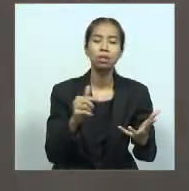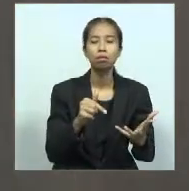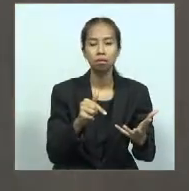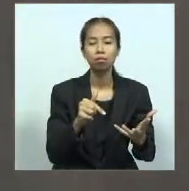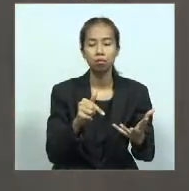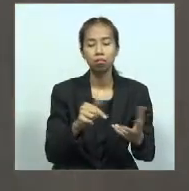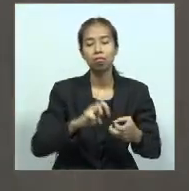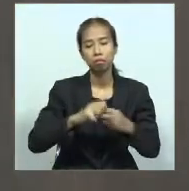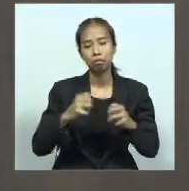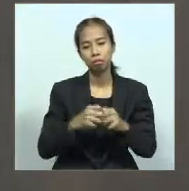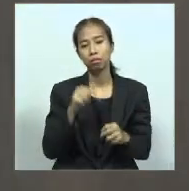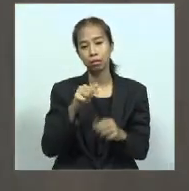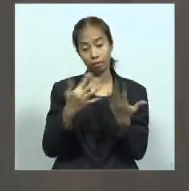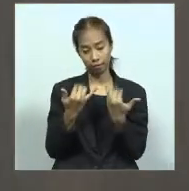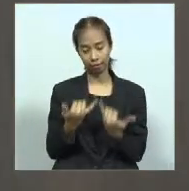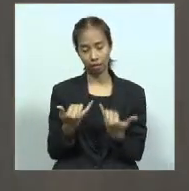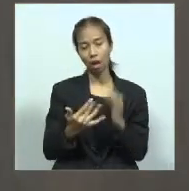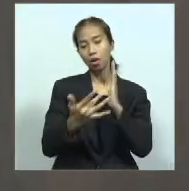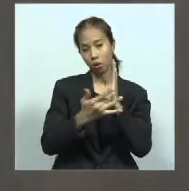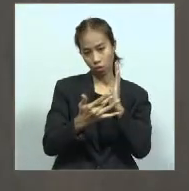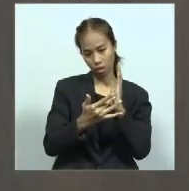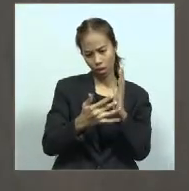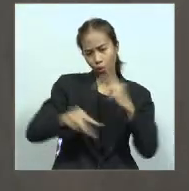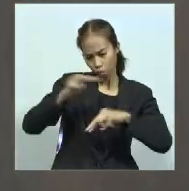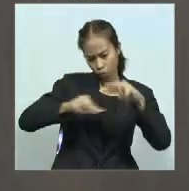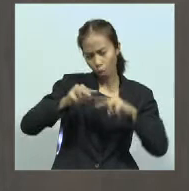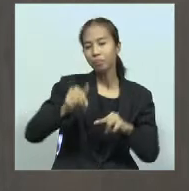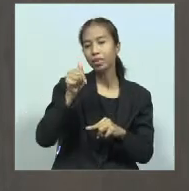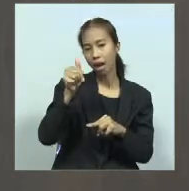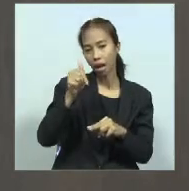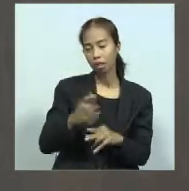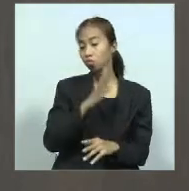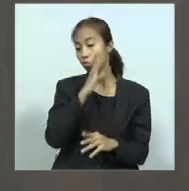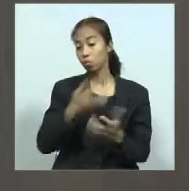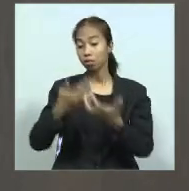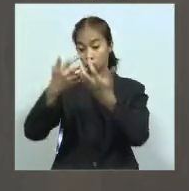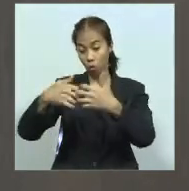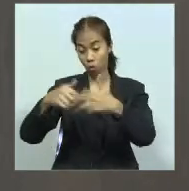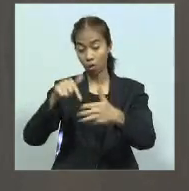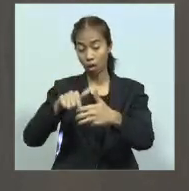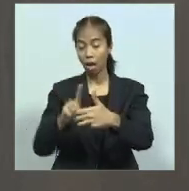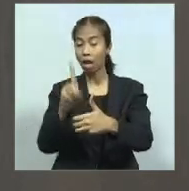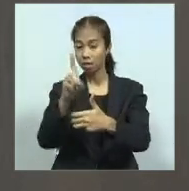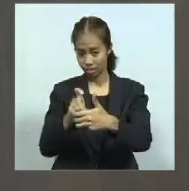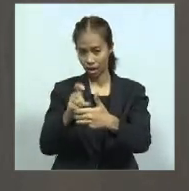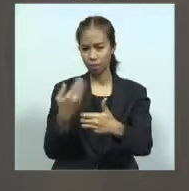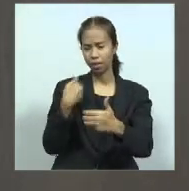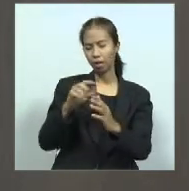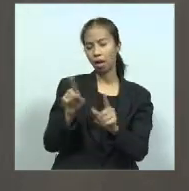ยักษ์ท่านนี้ปัจจุบันมีเทคโนโลยีให้รู้ไหมว่าปั๊มน้ำมันเสียมีครับเดี๋ยวนี้มีระบบเซ็น